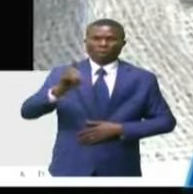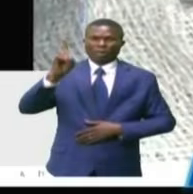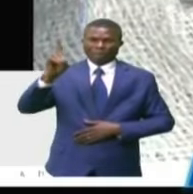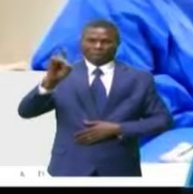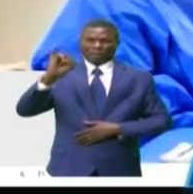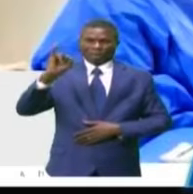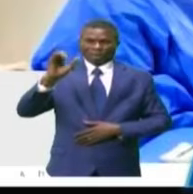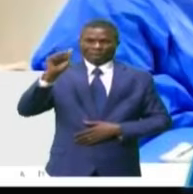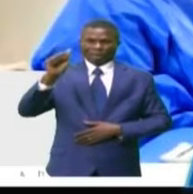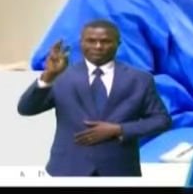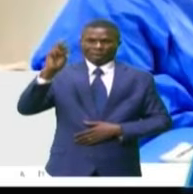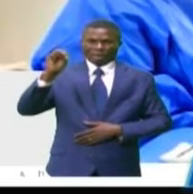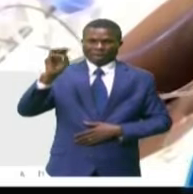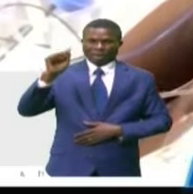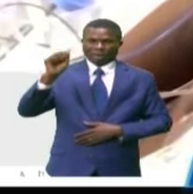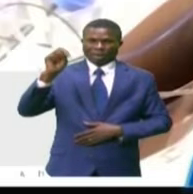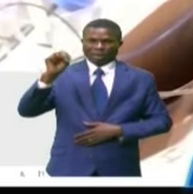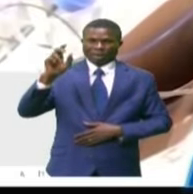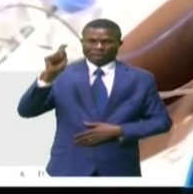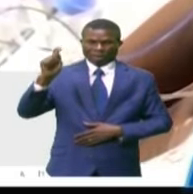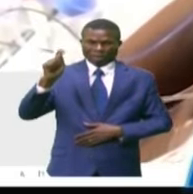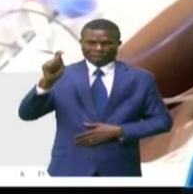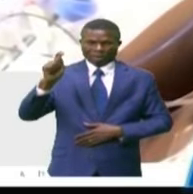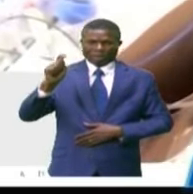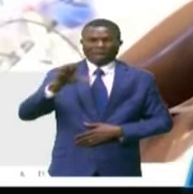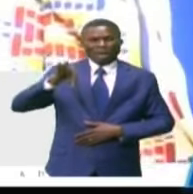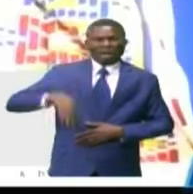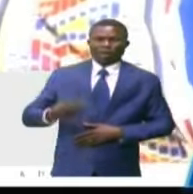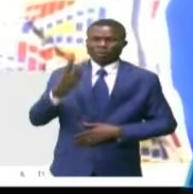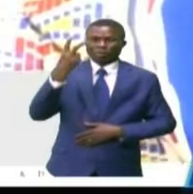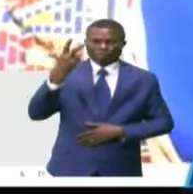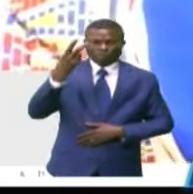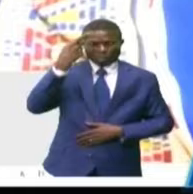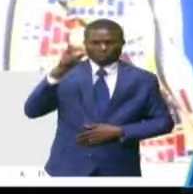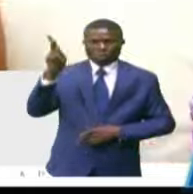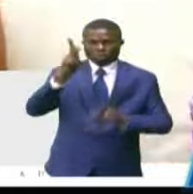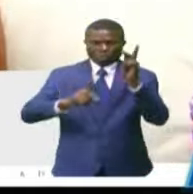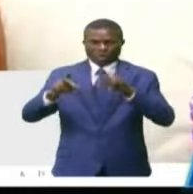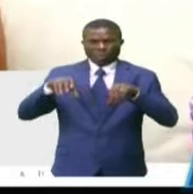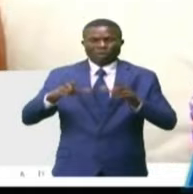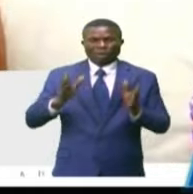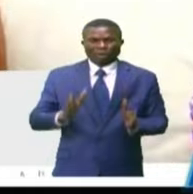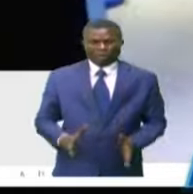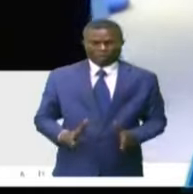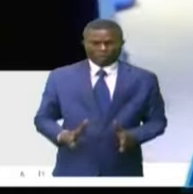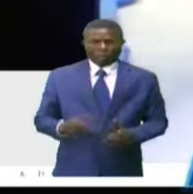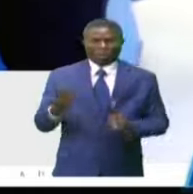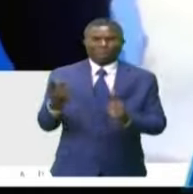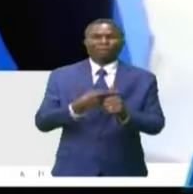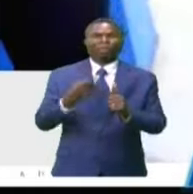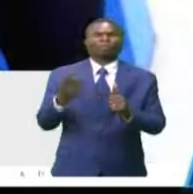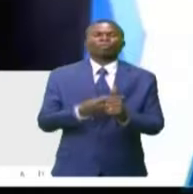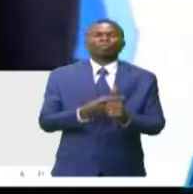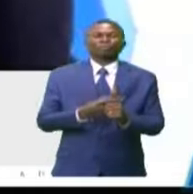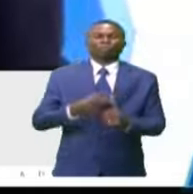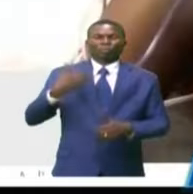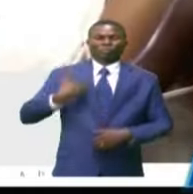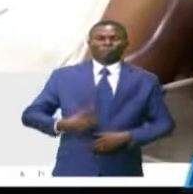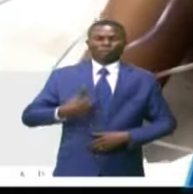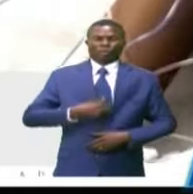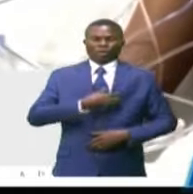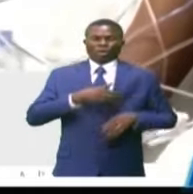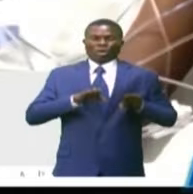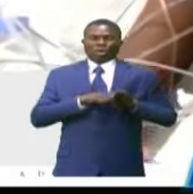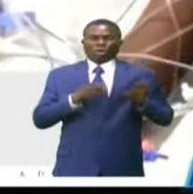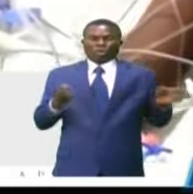la province du Haut-Katanga ont eu deux grands avantages au bénéfice de la population congolaise. D'abord, les opérations à cœur